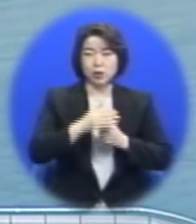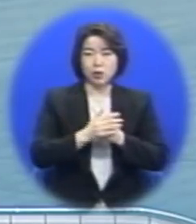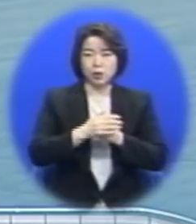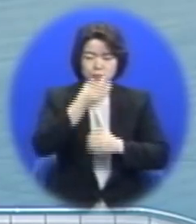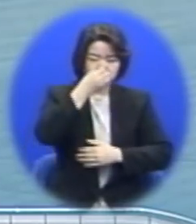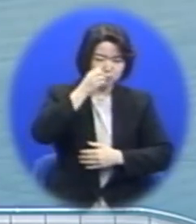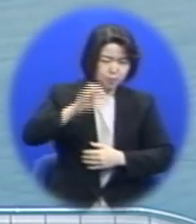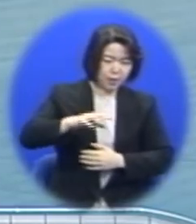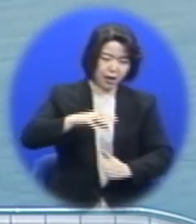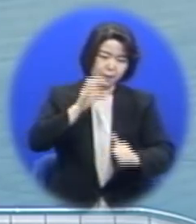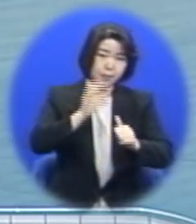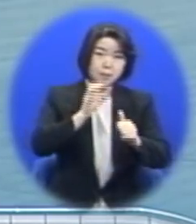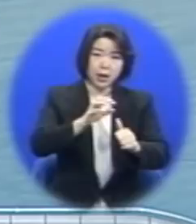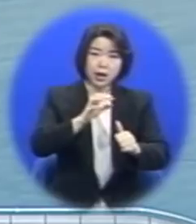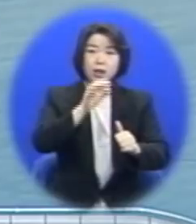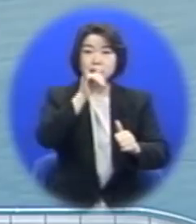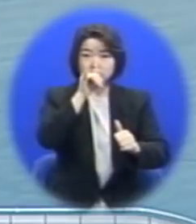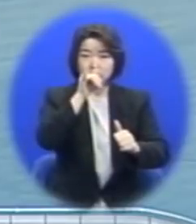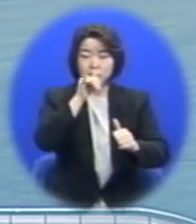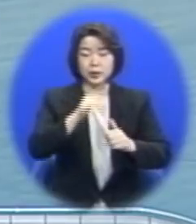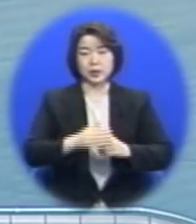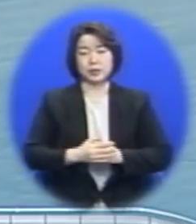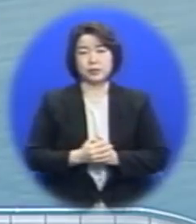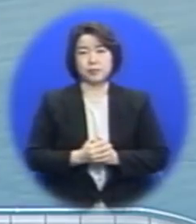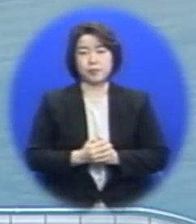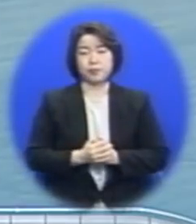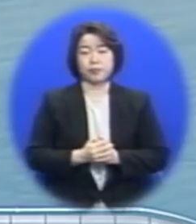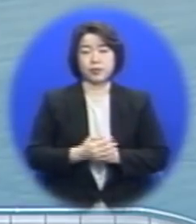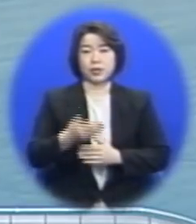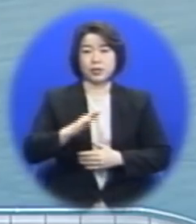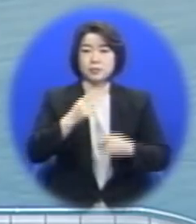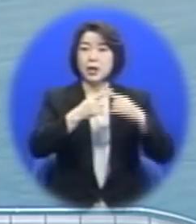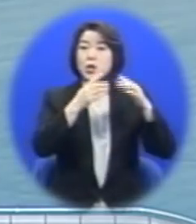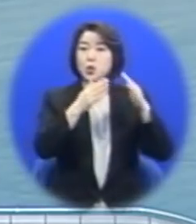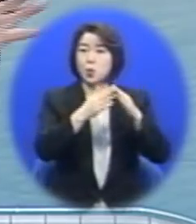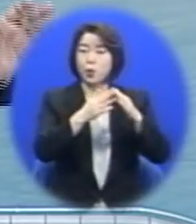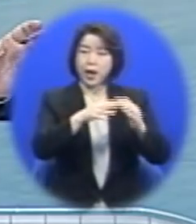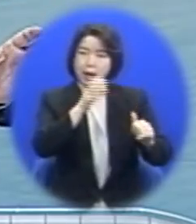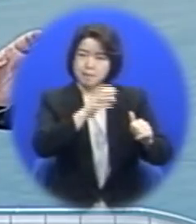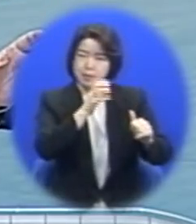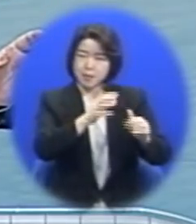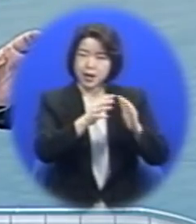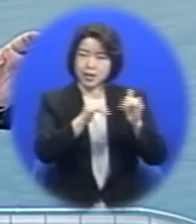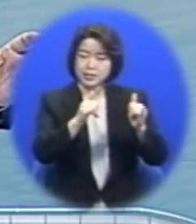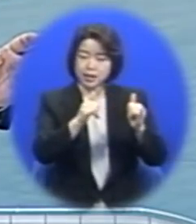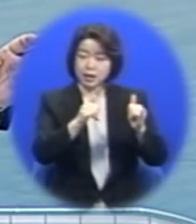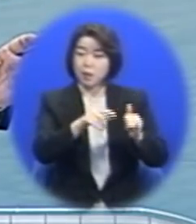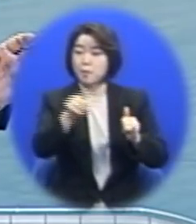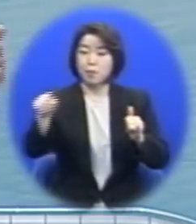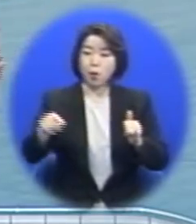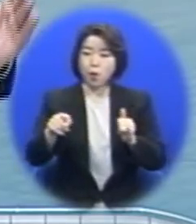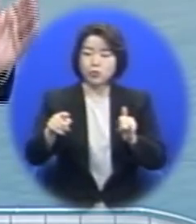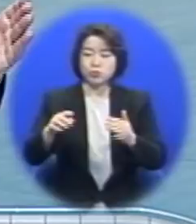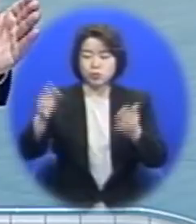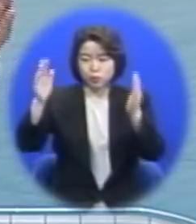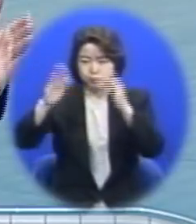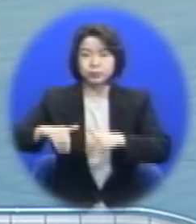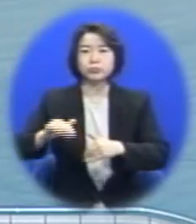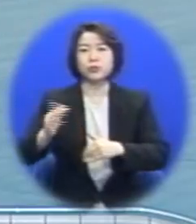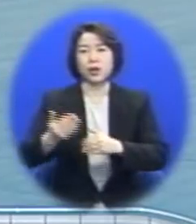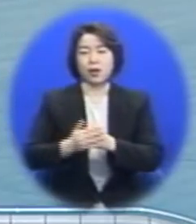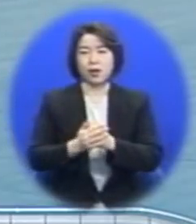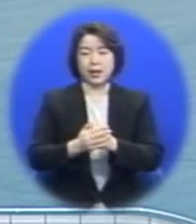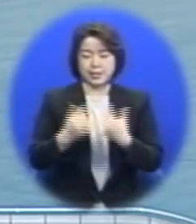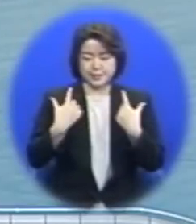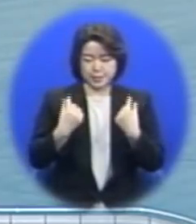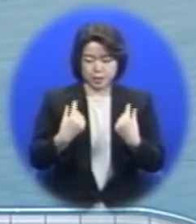멸시와 박해를 받았지만 교회를 핍박하던 자들이 다 꺾어졌습니다. 여전히 교회는 든든히